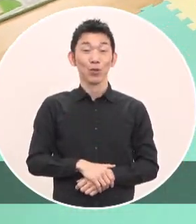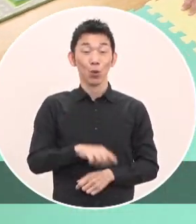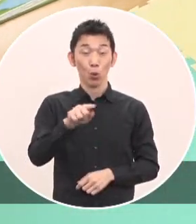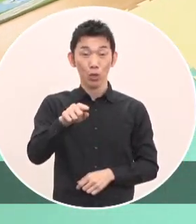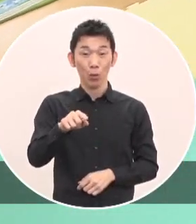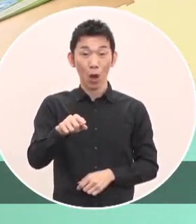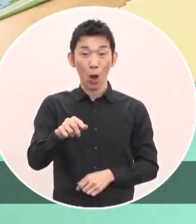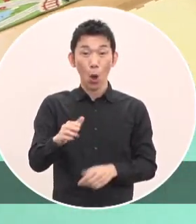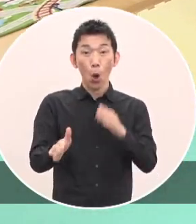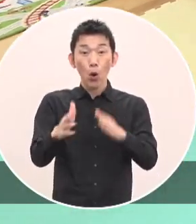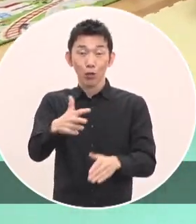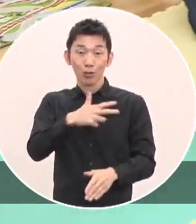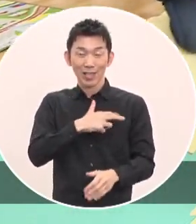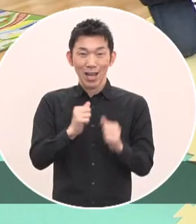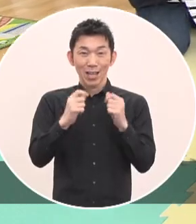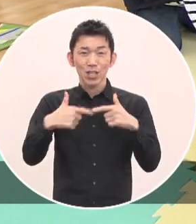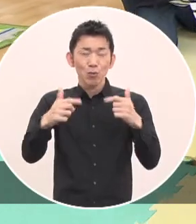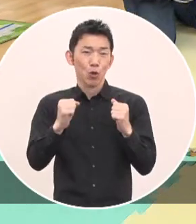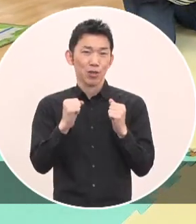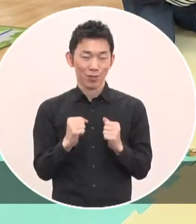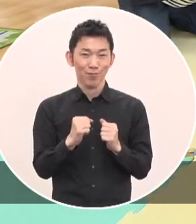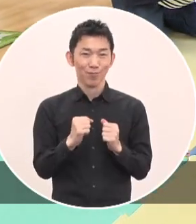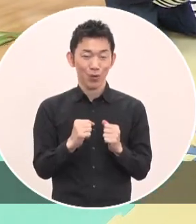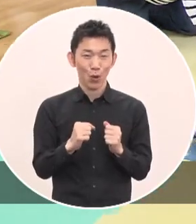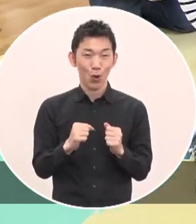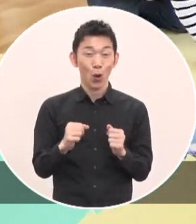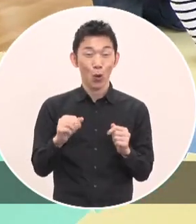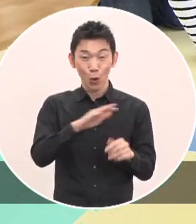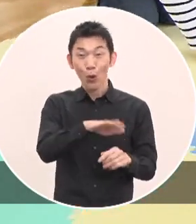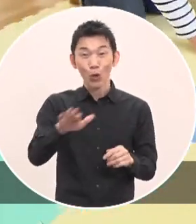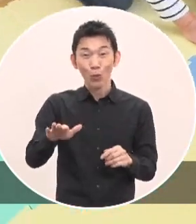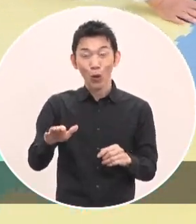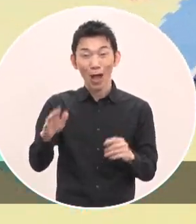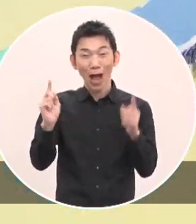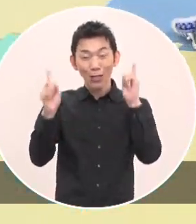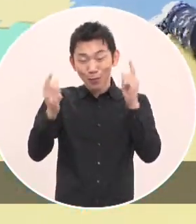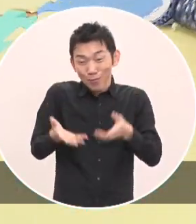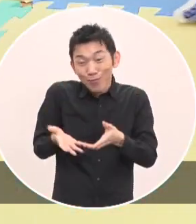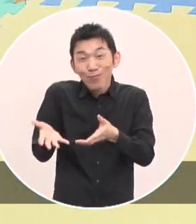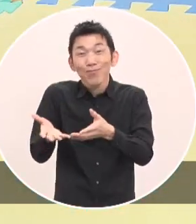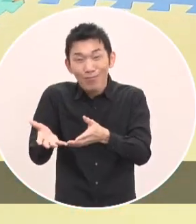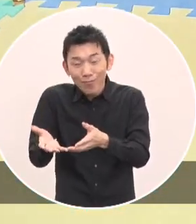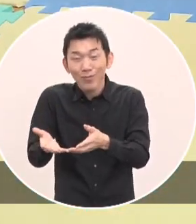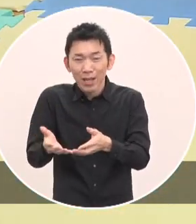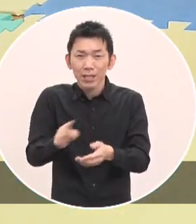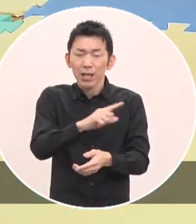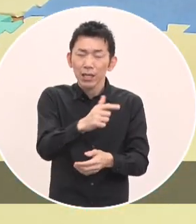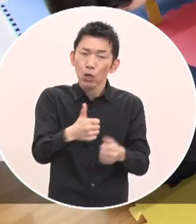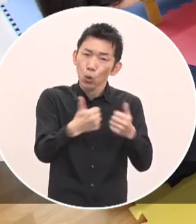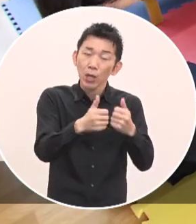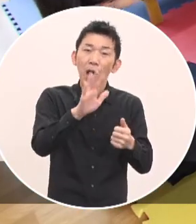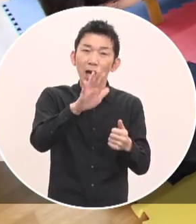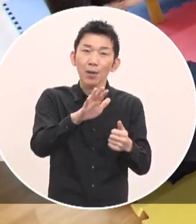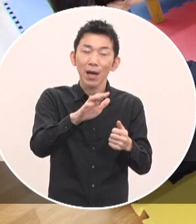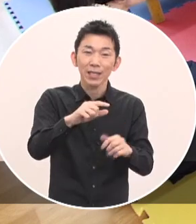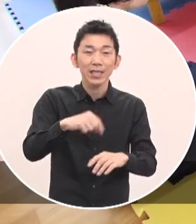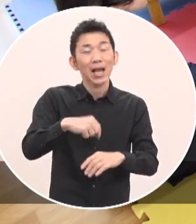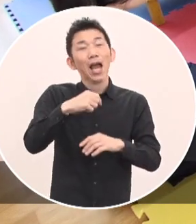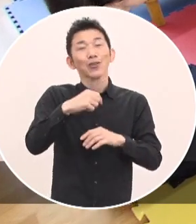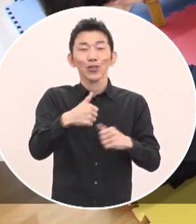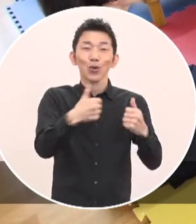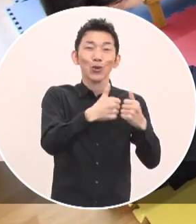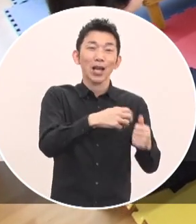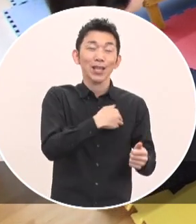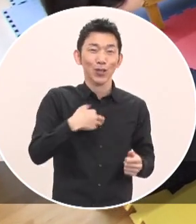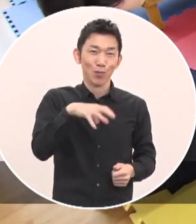しておりますのでお子様を遊ばせながら育児で困り感がございましたらいつでも気軽に相談できる場所